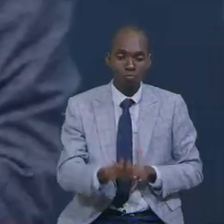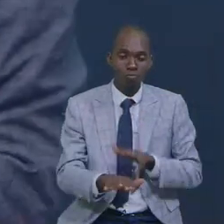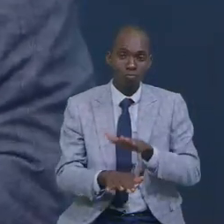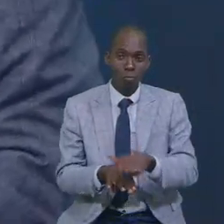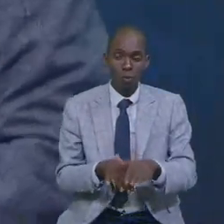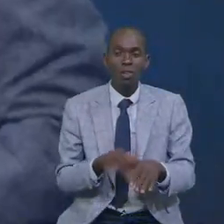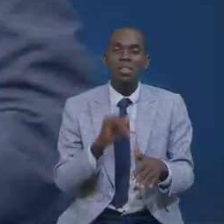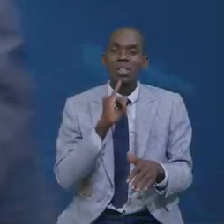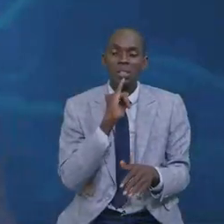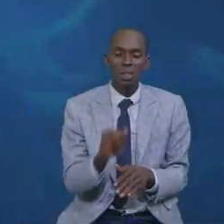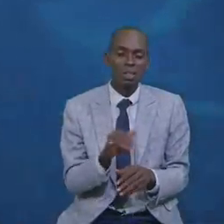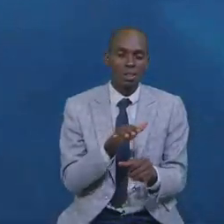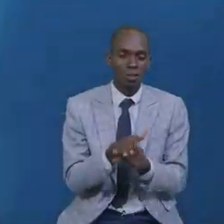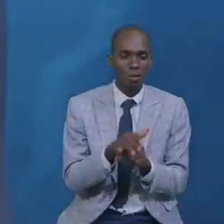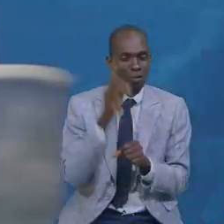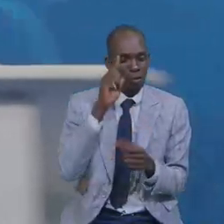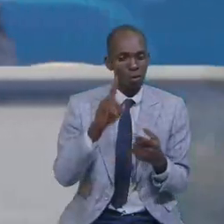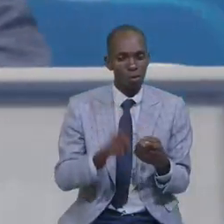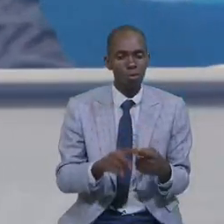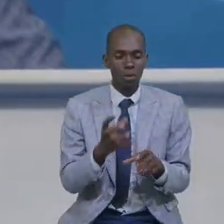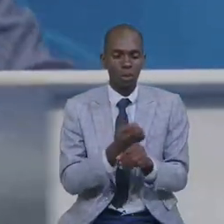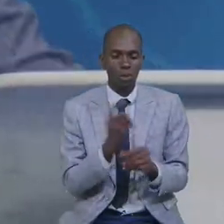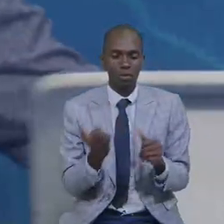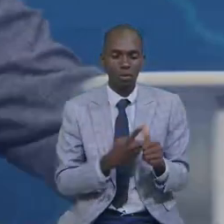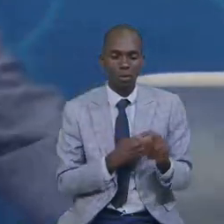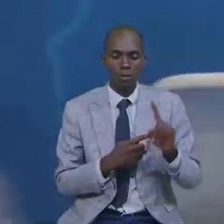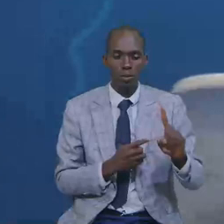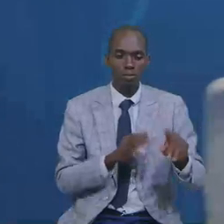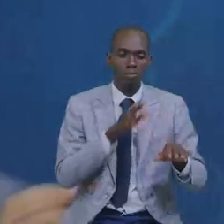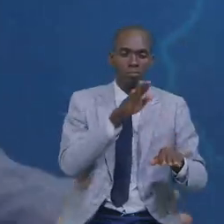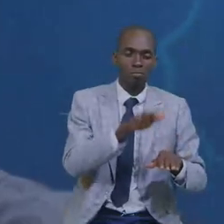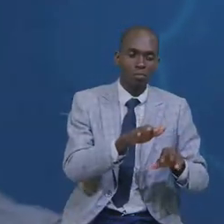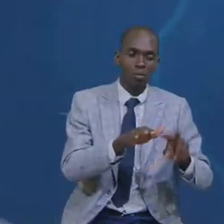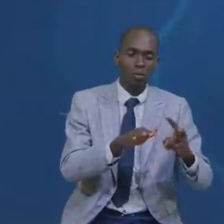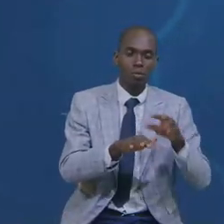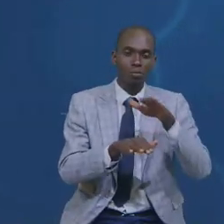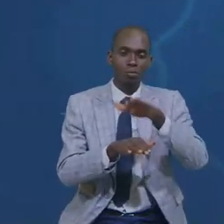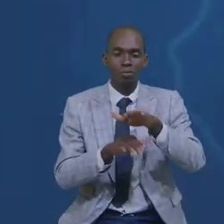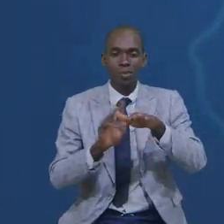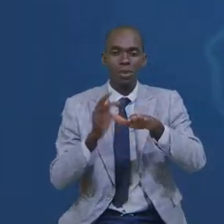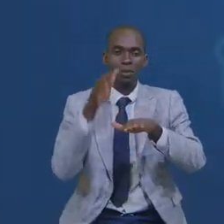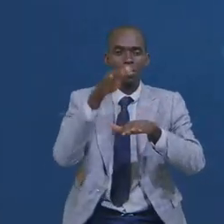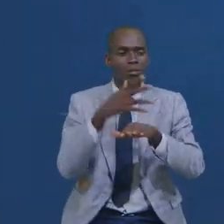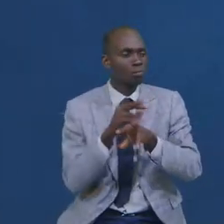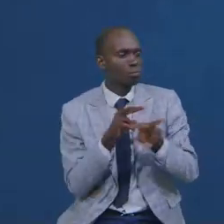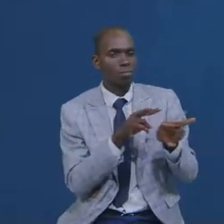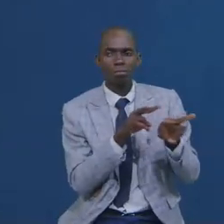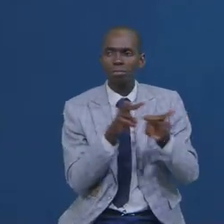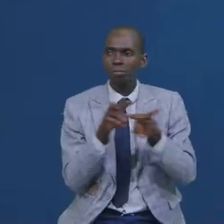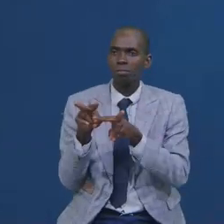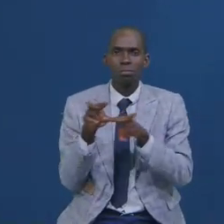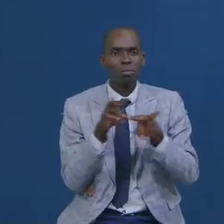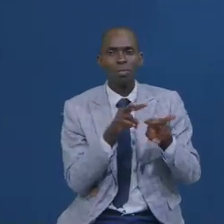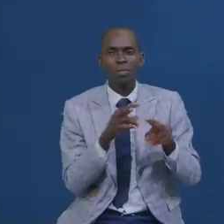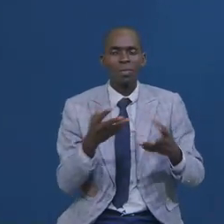est assez petit pour que tu puisses faire le premier pas le deuxième pas et le troisième pas et tu regardes autour de